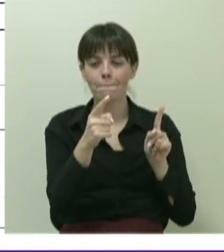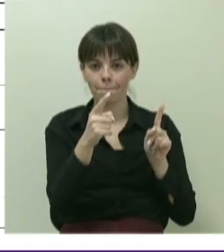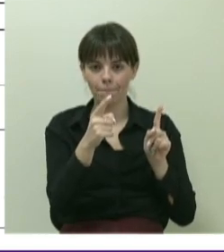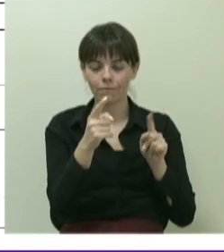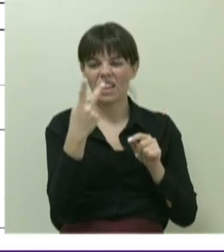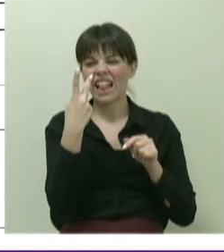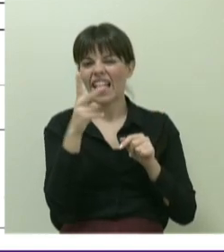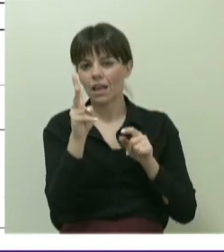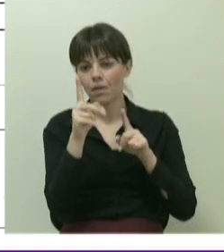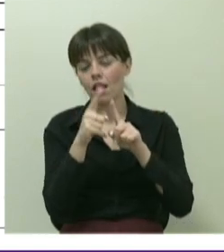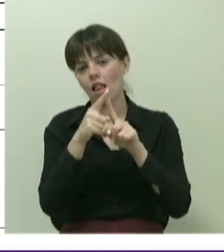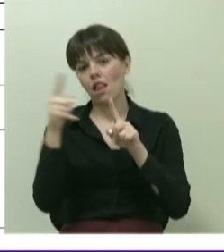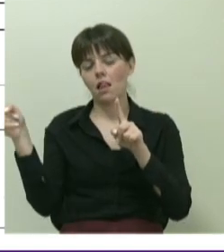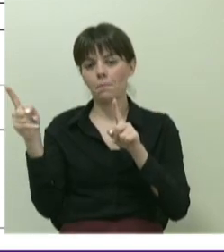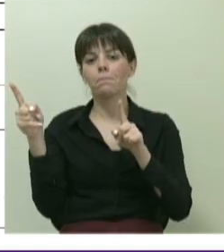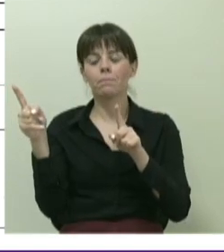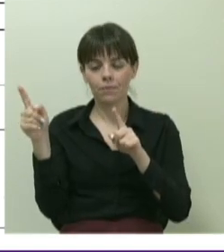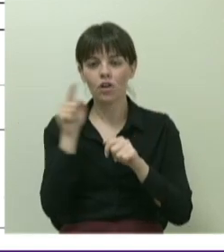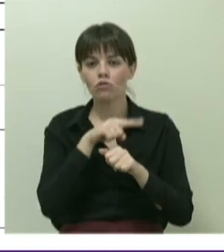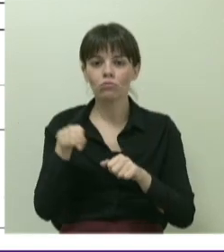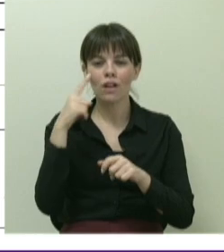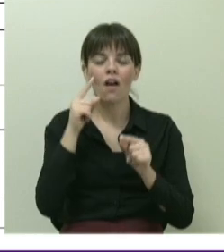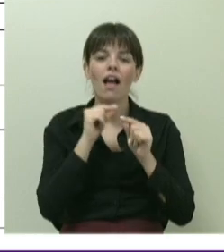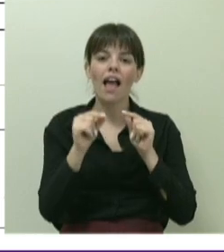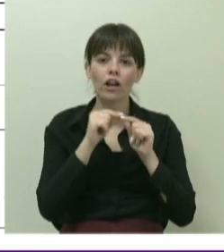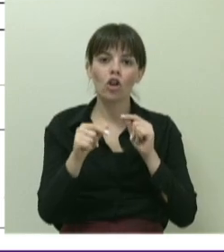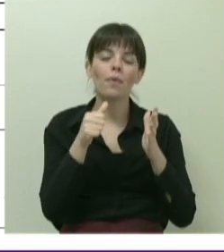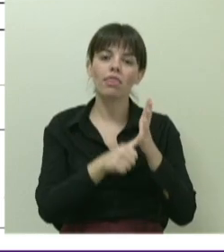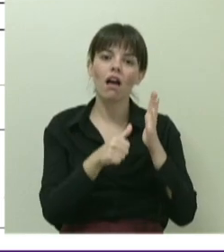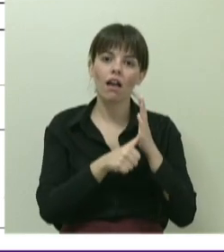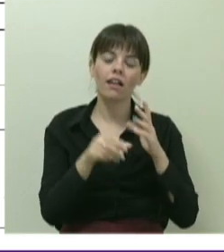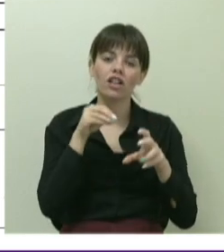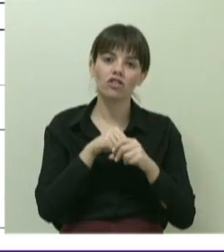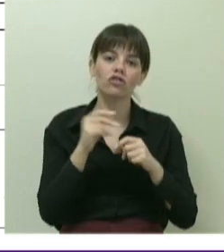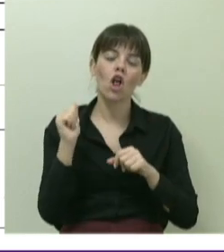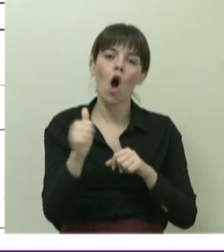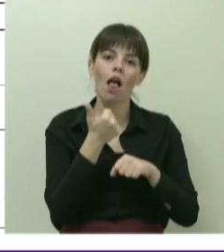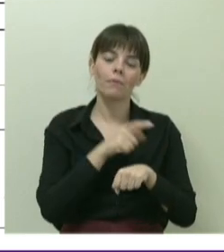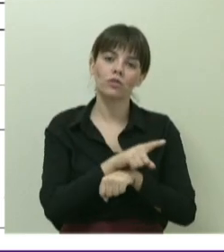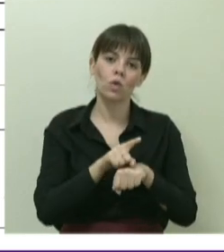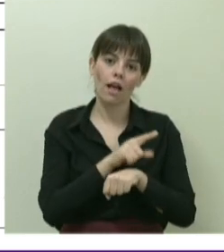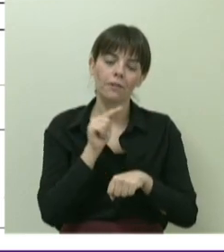ve 2000'den sonrası. Bunlar ekonomik tarihlerde önemli süreler.